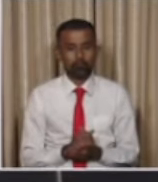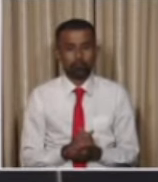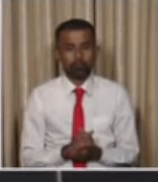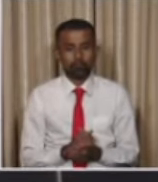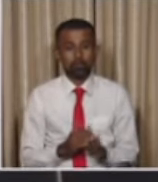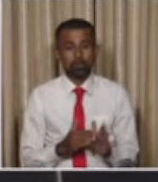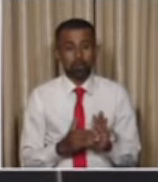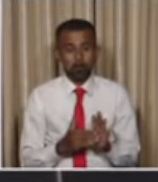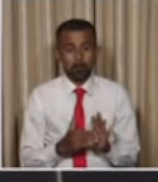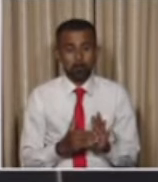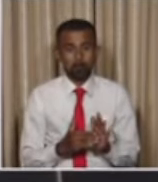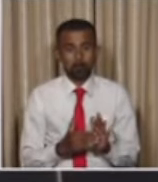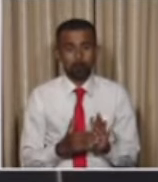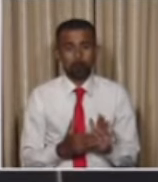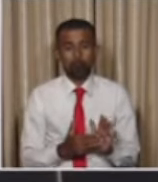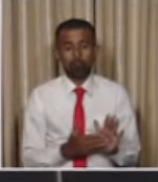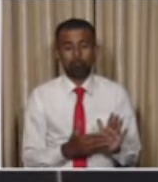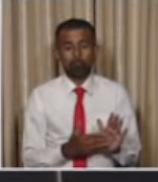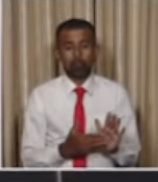මිලියන